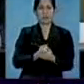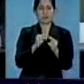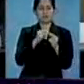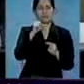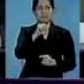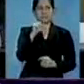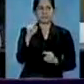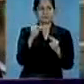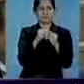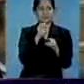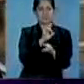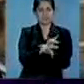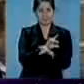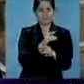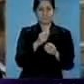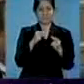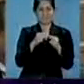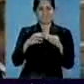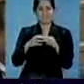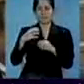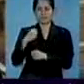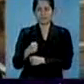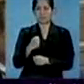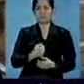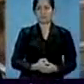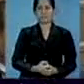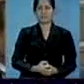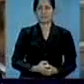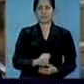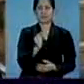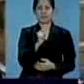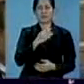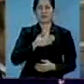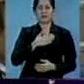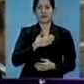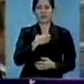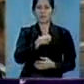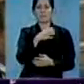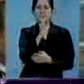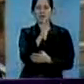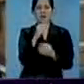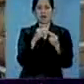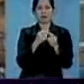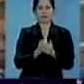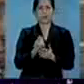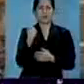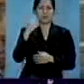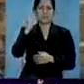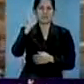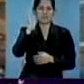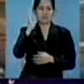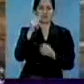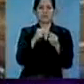มาชิกสภาผู้แทนราษฎรแบบสัดส่วนจากเพชรบุรีประชาธิปัตย์ที่จริงผมไม่ตั้งใจจะขัดขวางการทำมาหากินของคุณจตุพรหรอกน